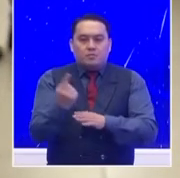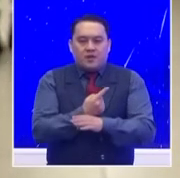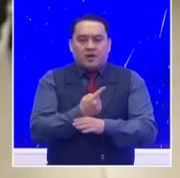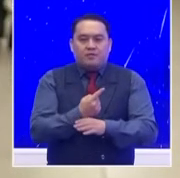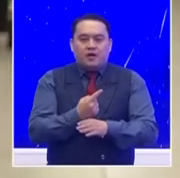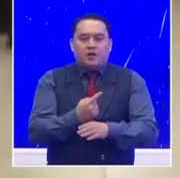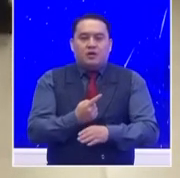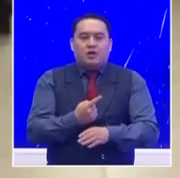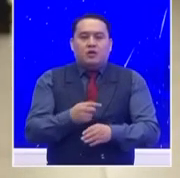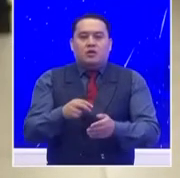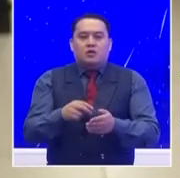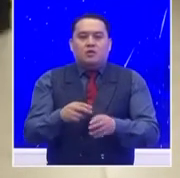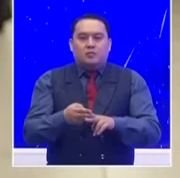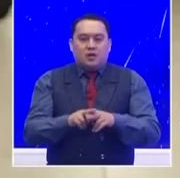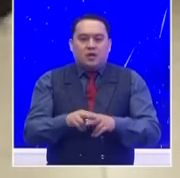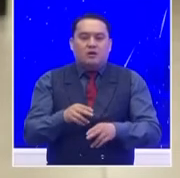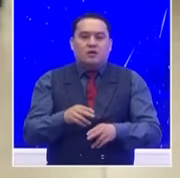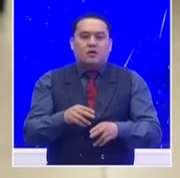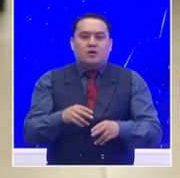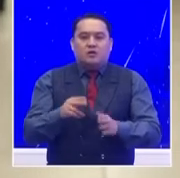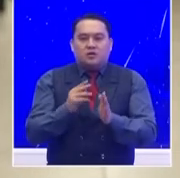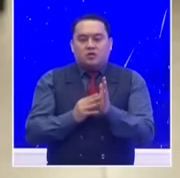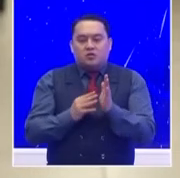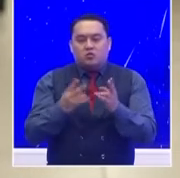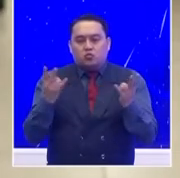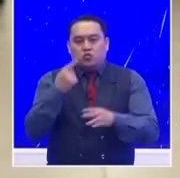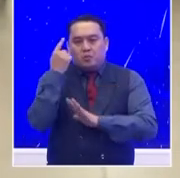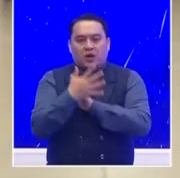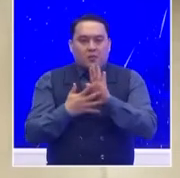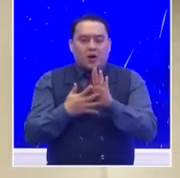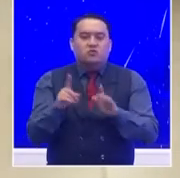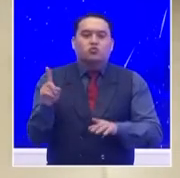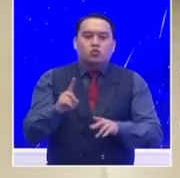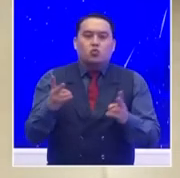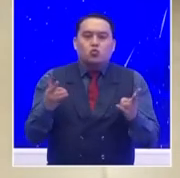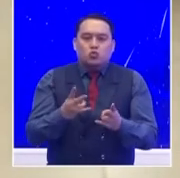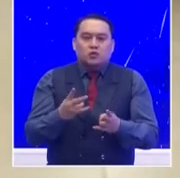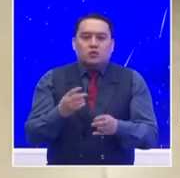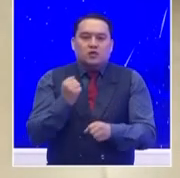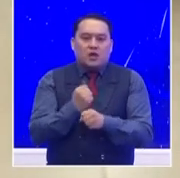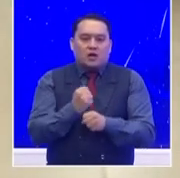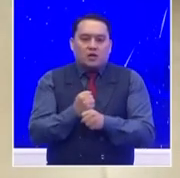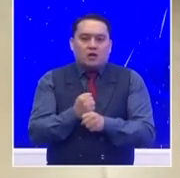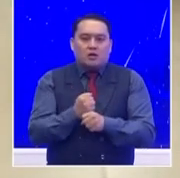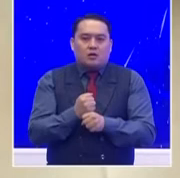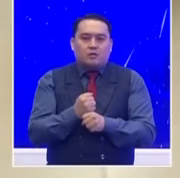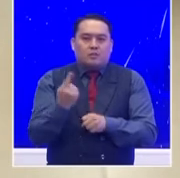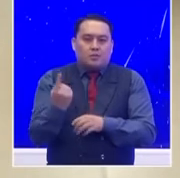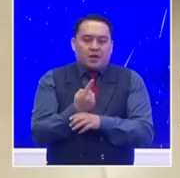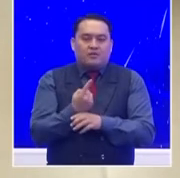равновесие но но там где нас играть поднимать иногда знаете что первая когда тяжко 1